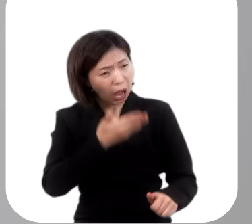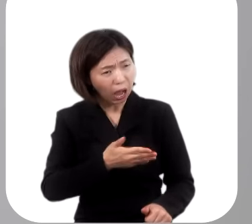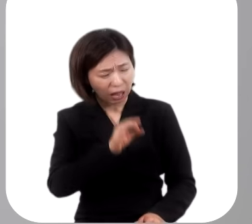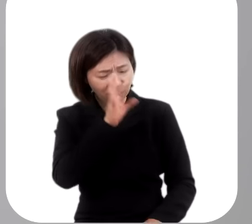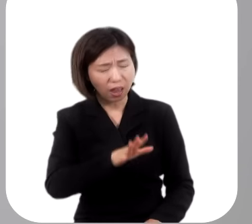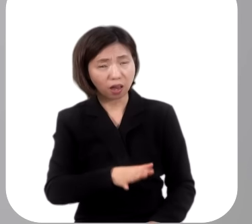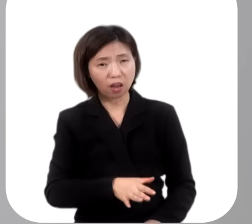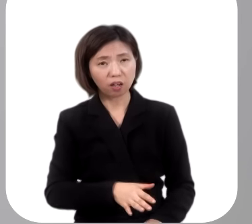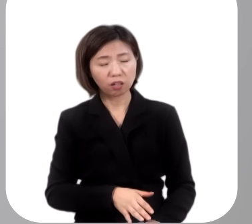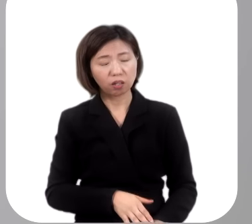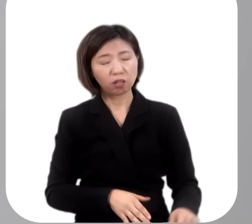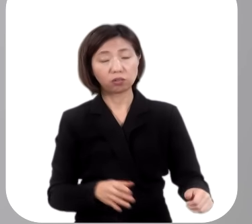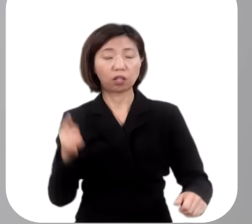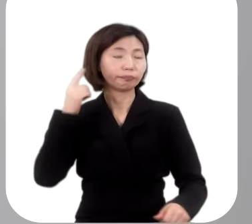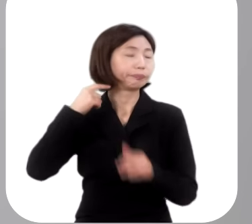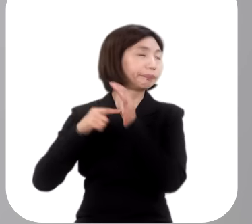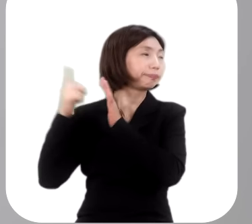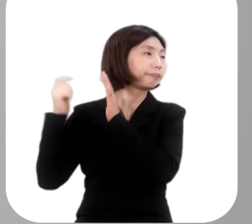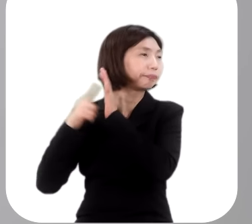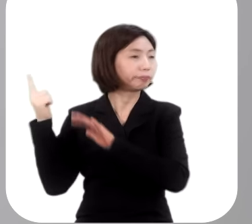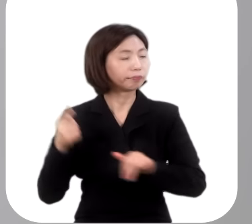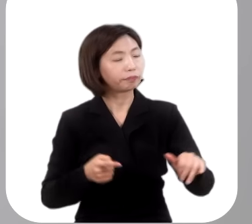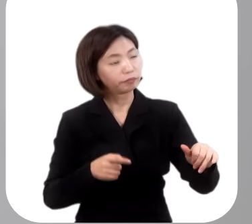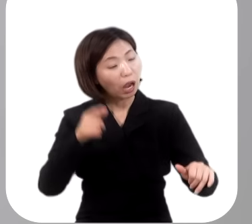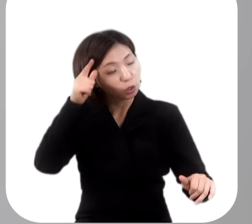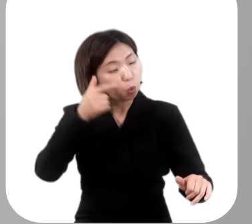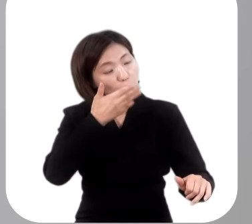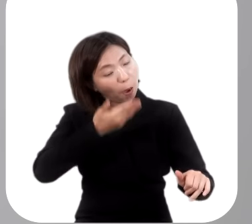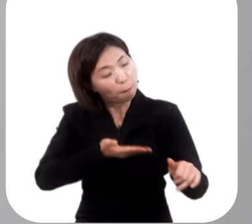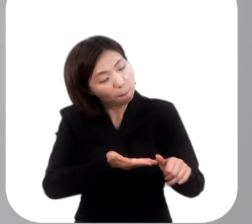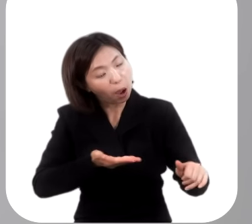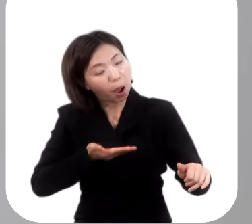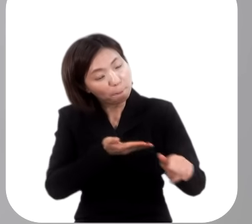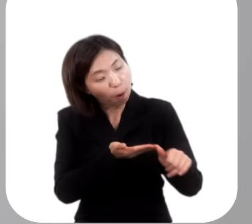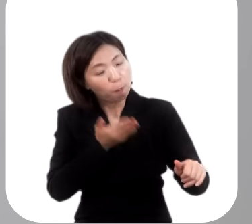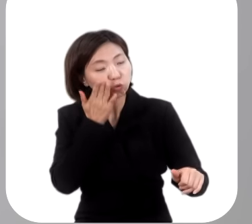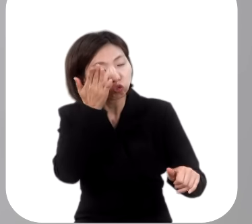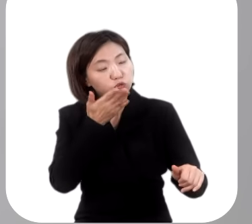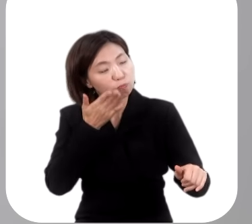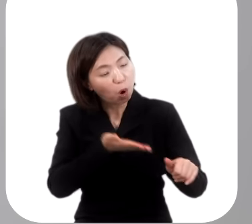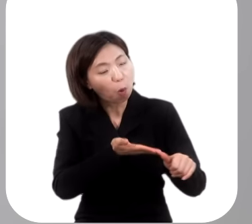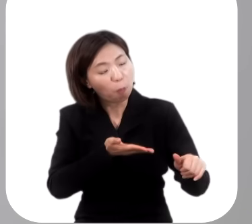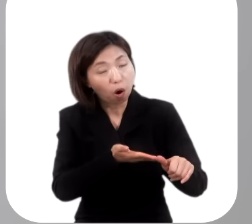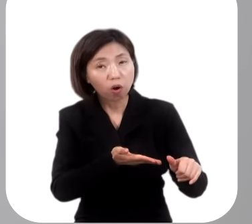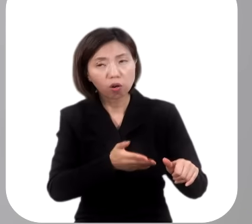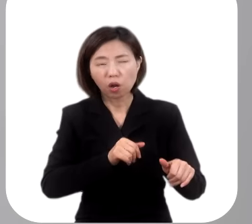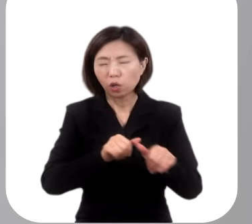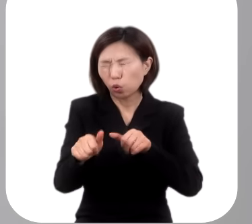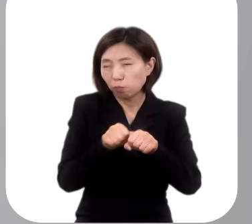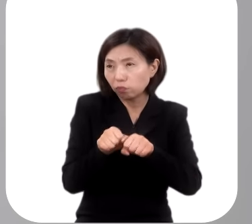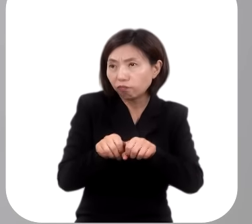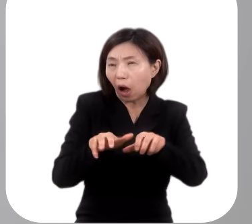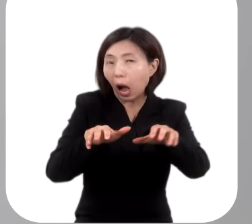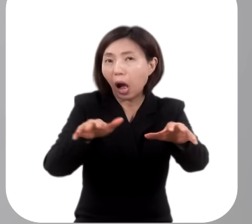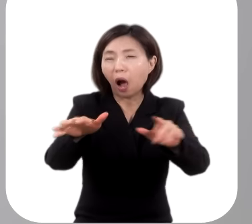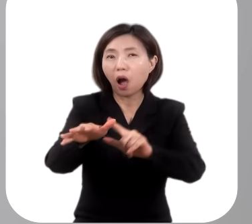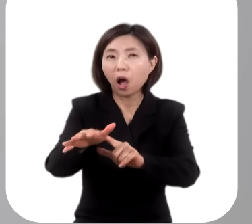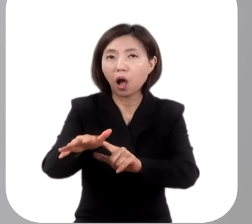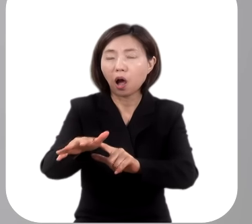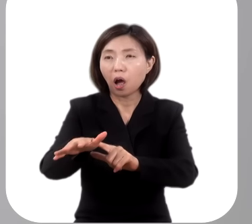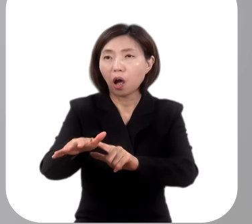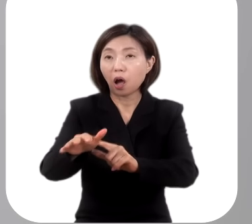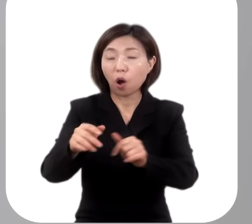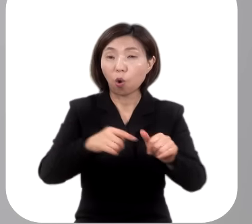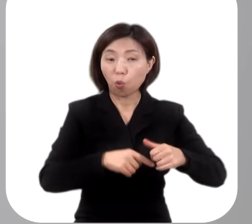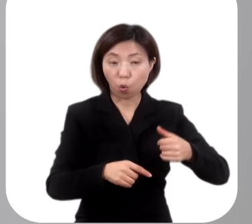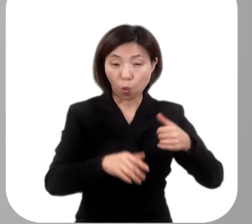해도 안 듣고 계속 소야 풀을 먹어라 풀을 먹어라 이러는 그게 소문 이제 산소에